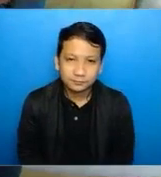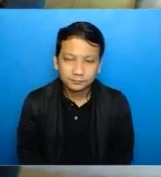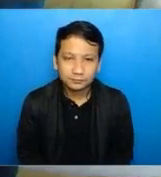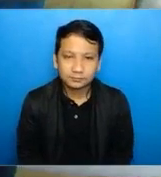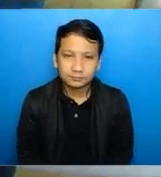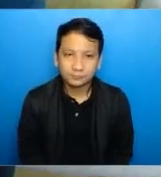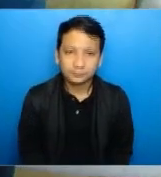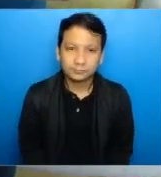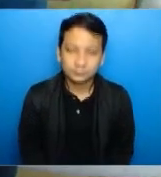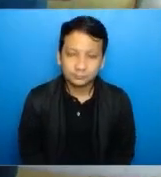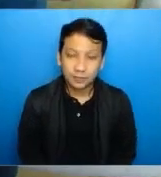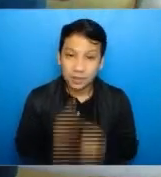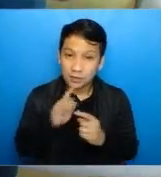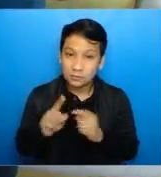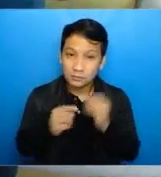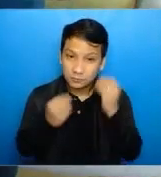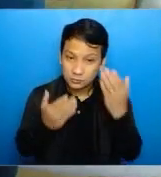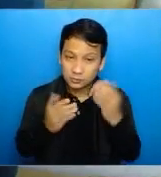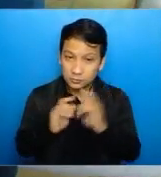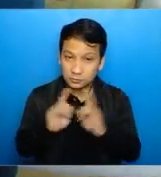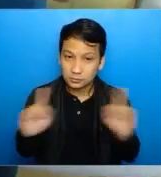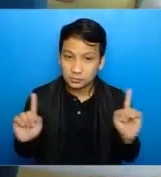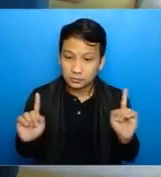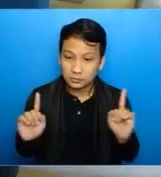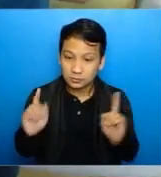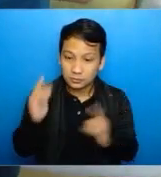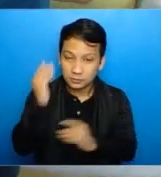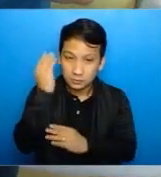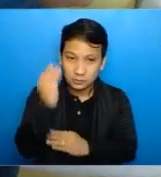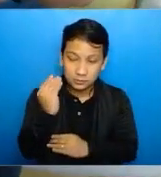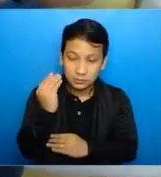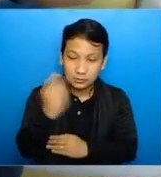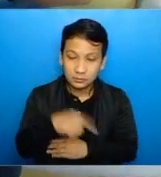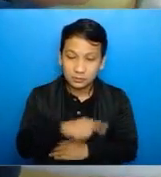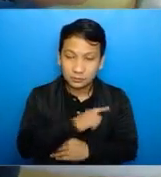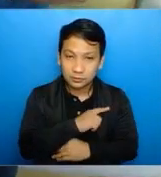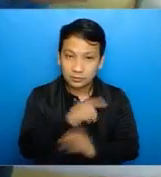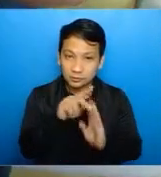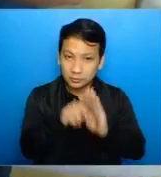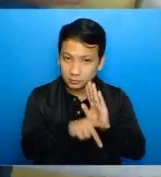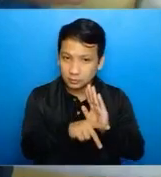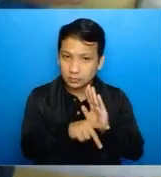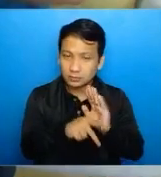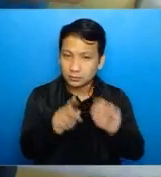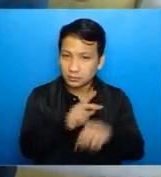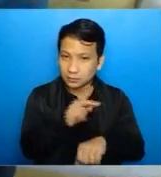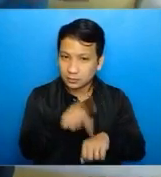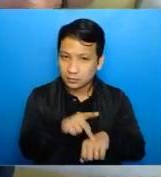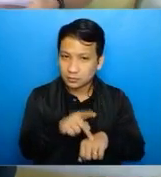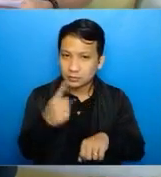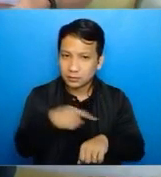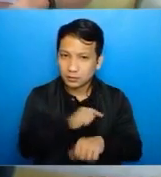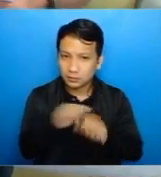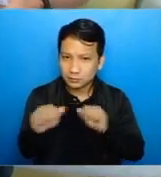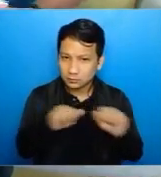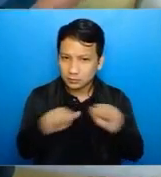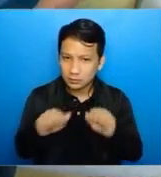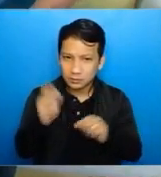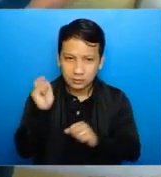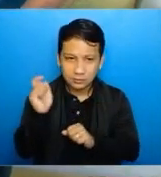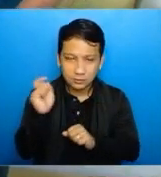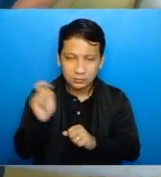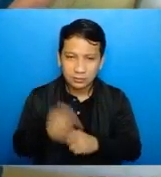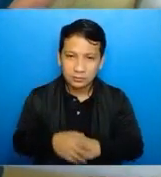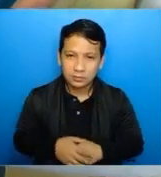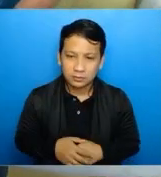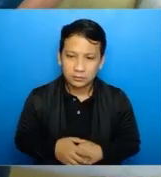at Pilipinas, dahil nga kulang yung ating genome sequencing capabilities, yes, we should act as if it's actually here. That's true, kasi it's also